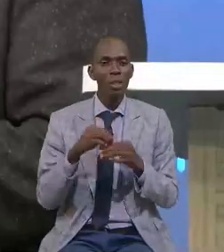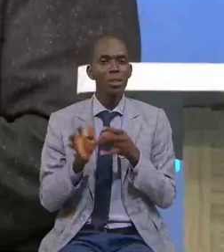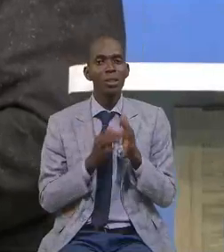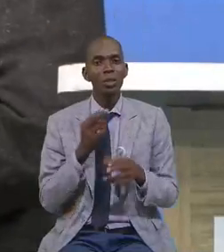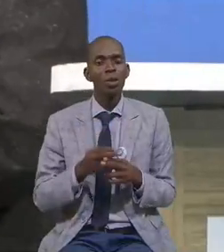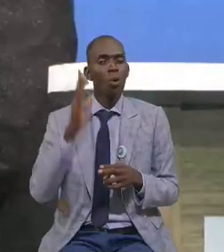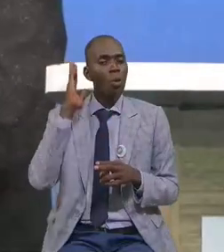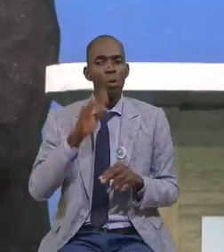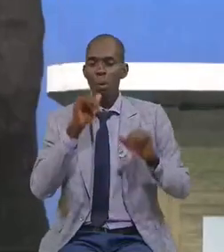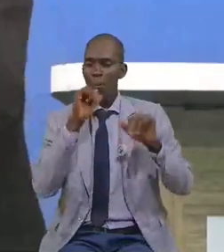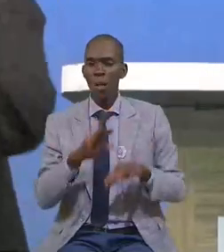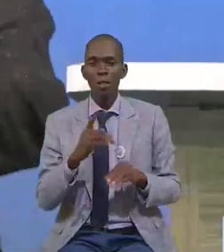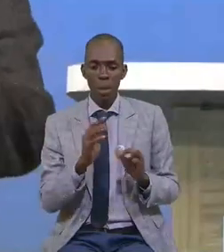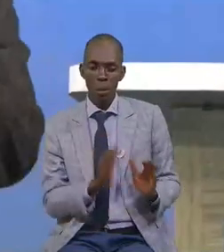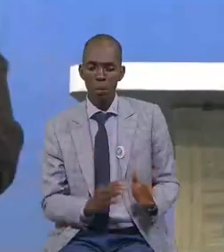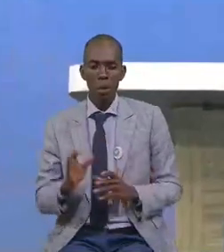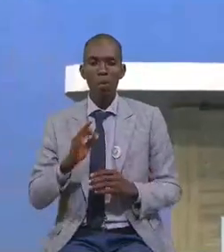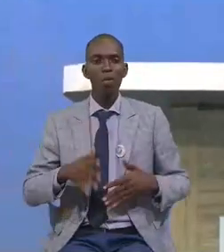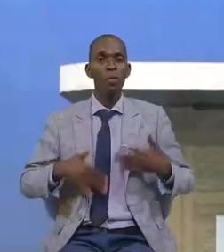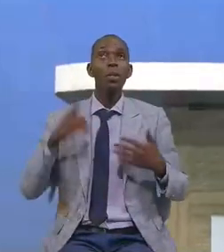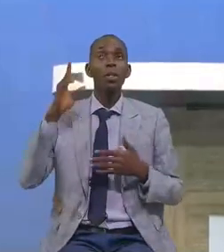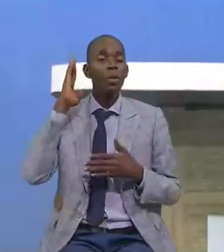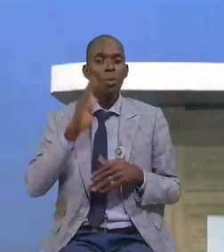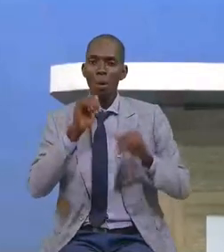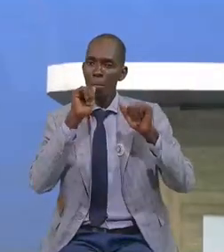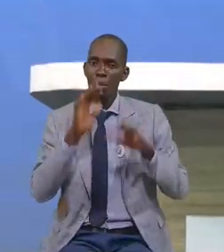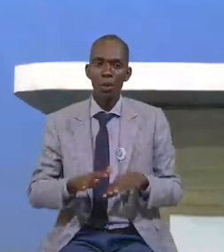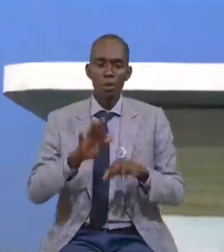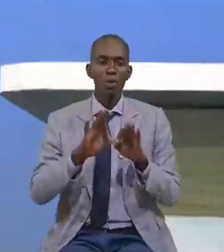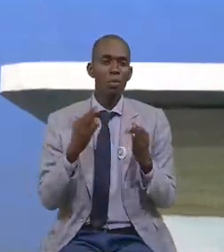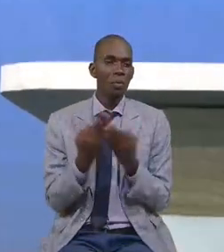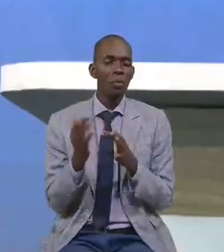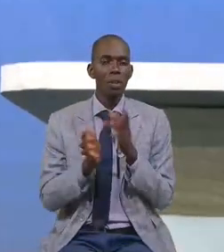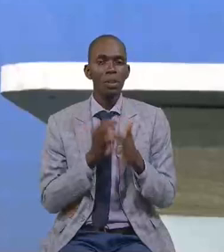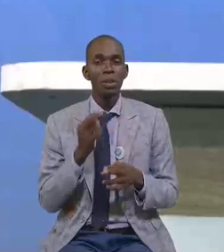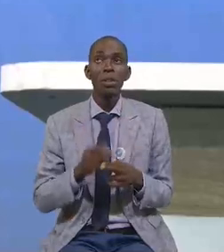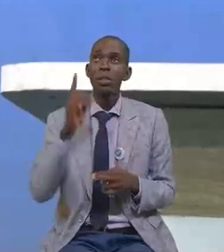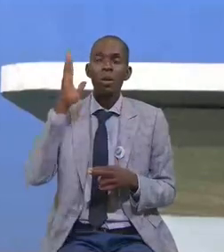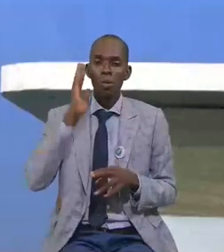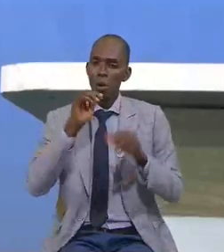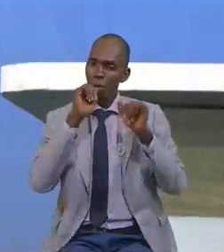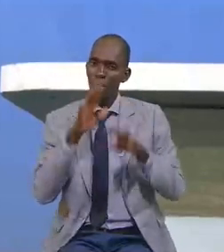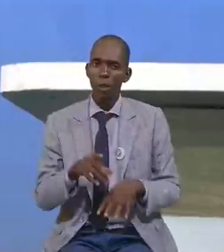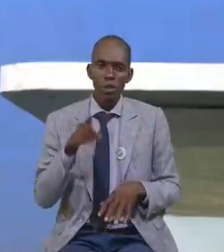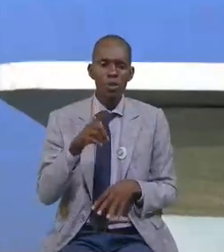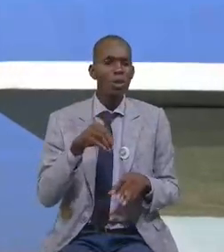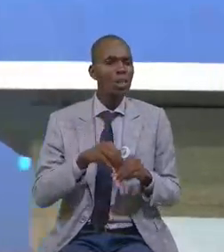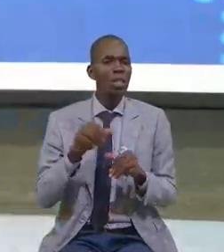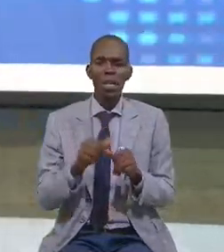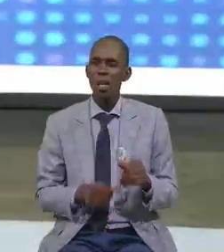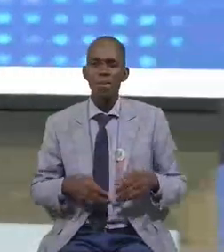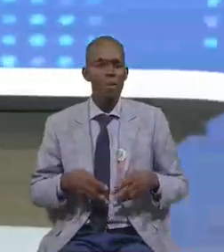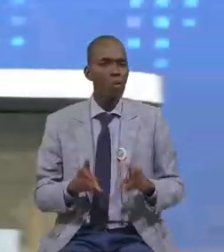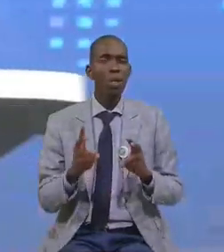Il bénira le projet de votre vie. Il bénira votre famille. Il vous bénira de toute